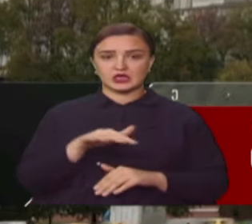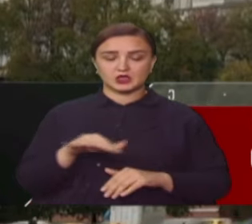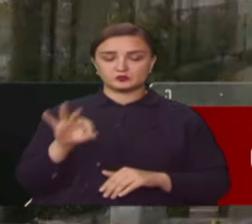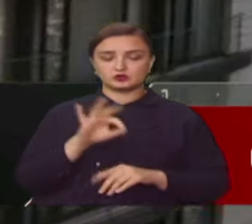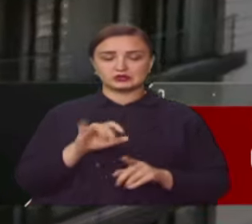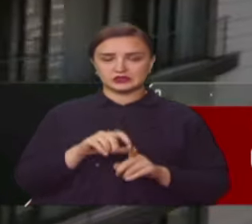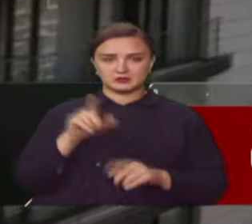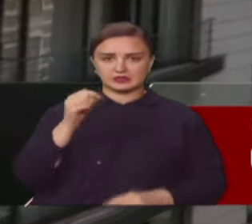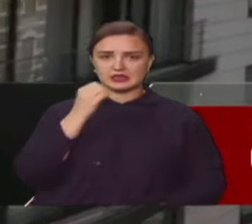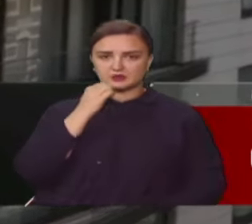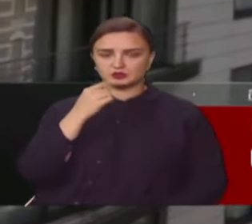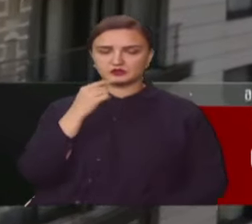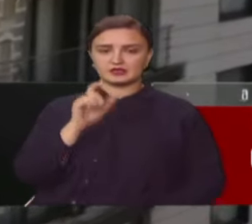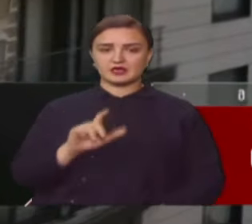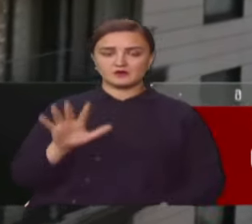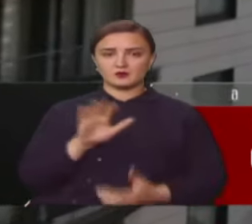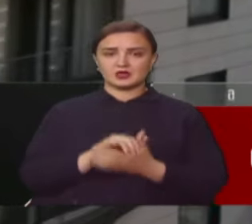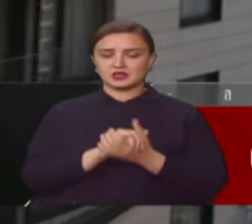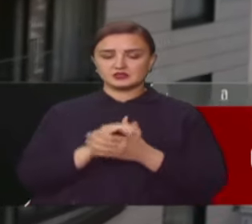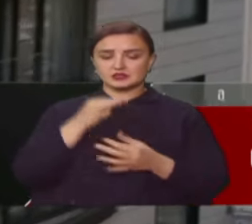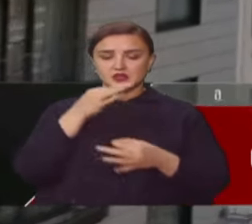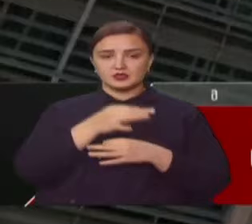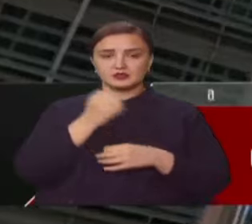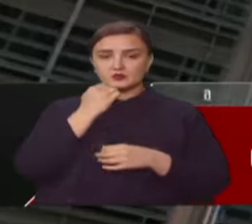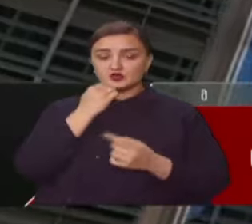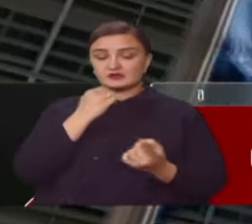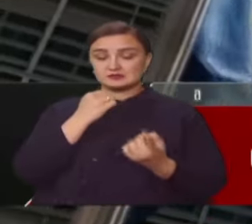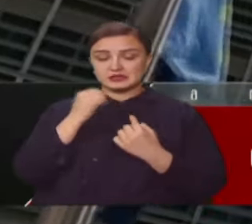saubroben Kremlshits. Eurokavshiri ki sapasukhot Moskovis mkhridan